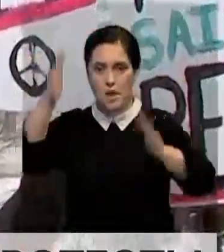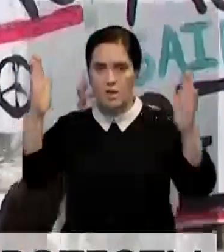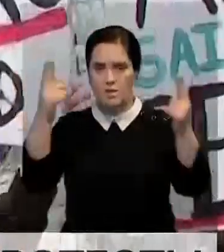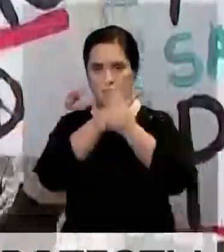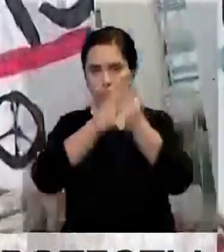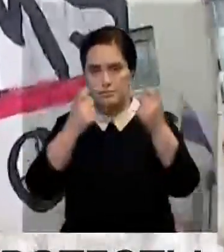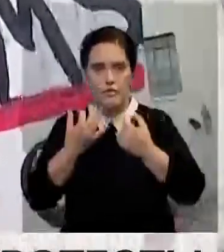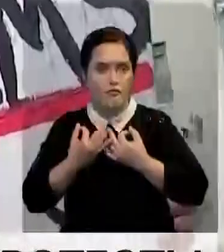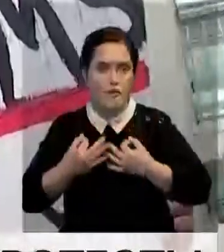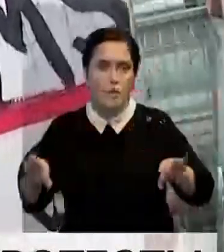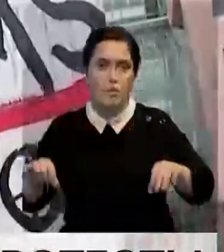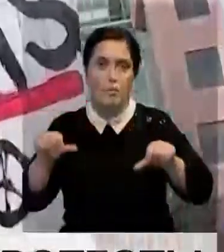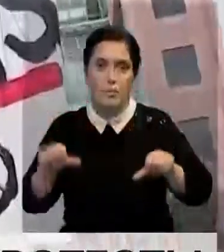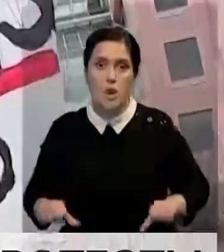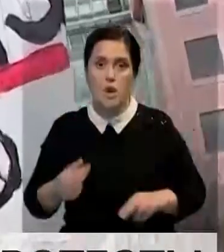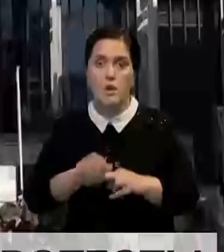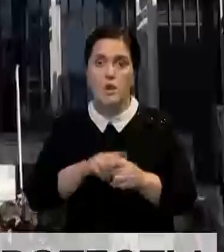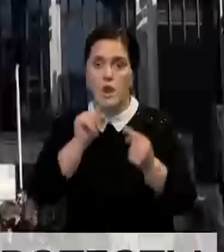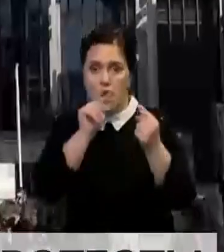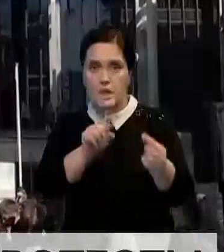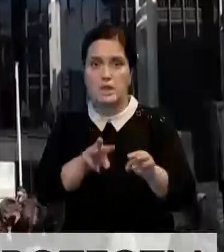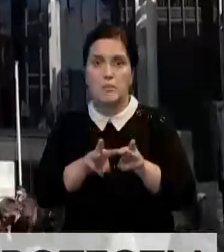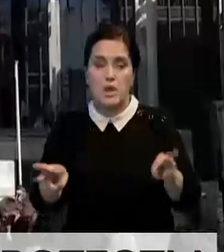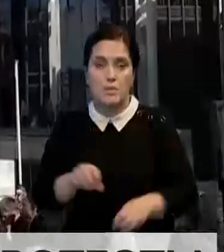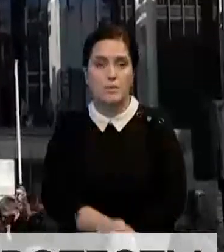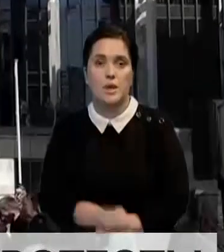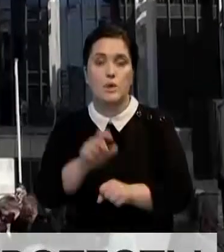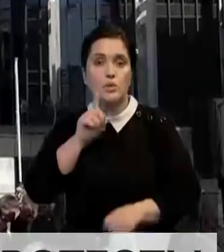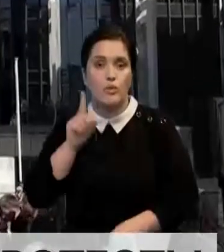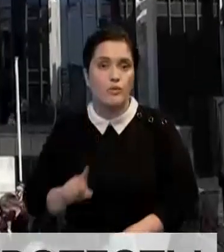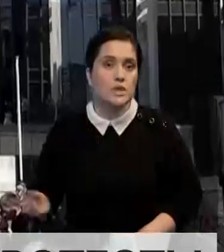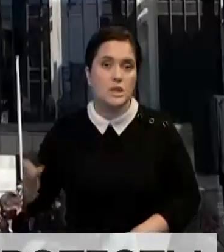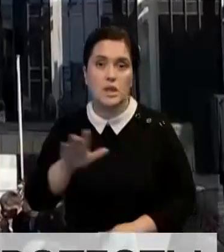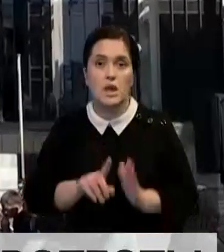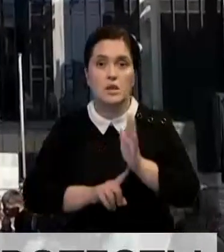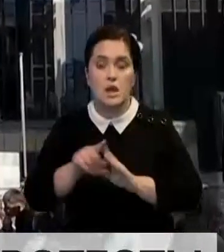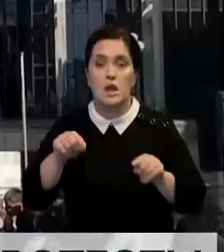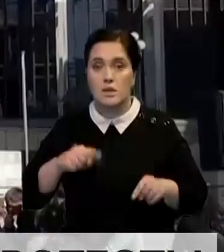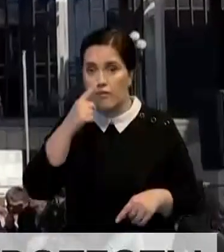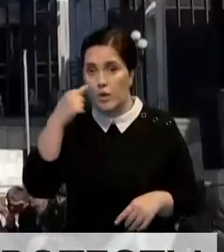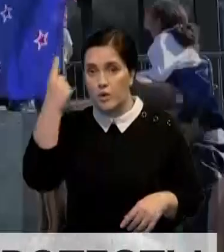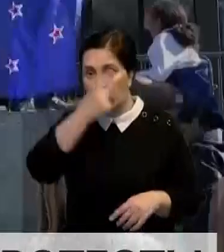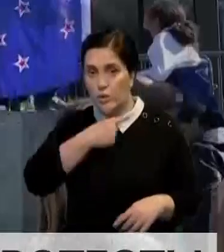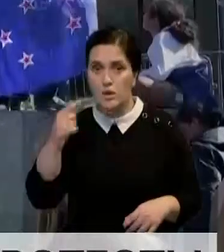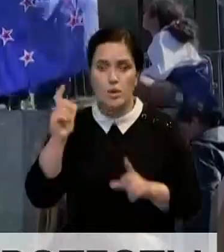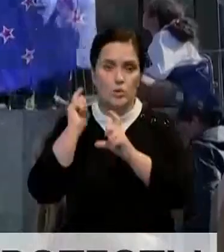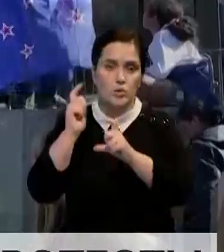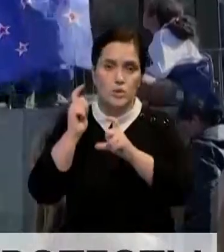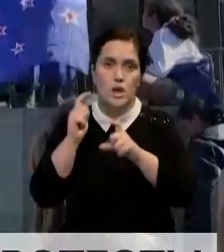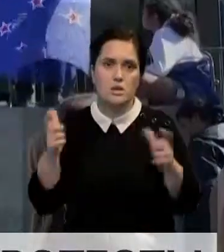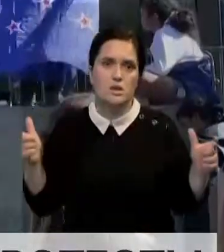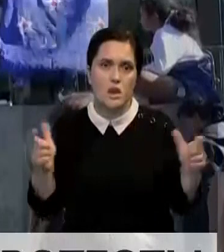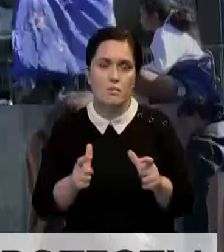призывающими к свободе прав. Напомню, антиправительственные протесты в Новой Зеландии начались в начале этого года. Тогда сотни грузовых